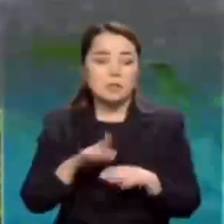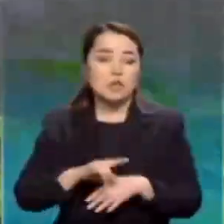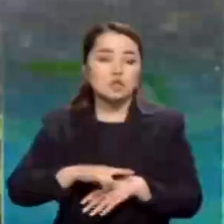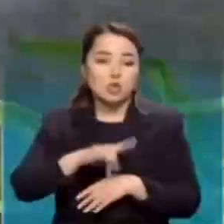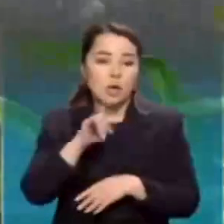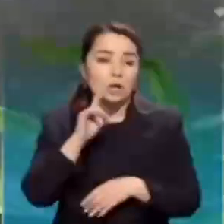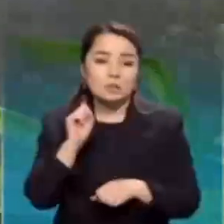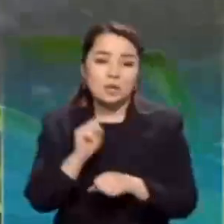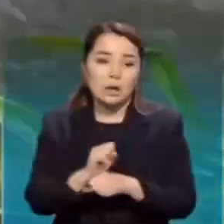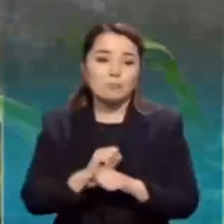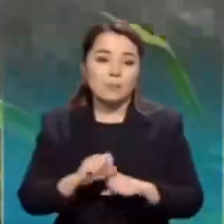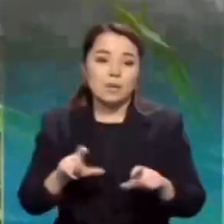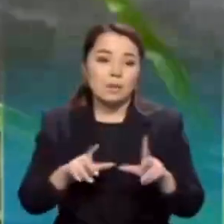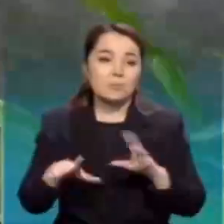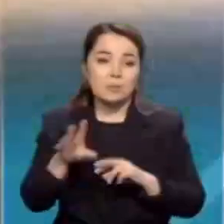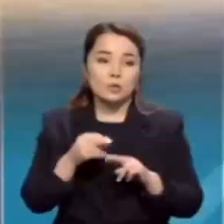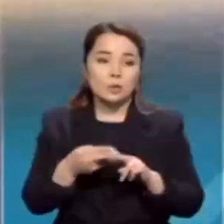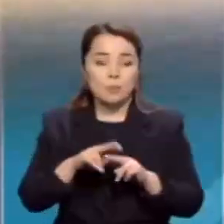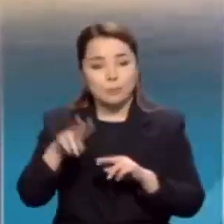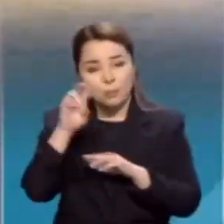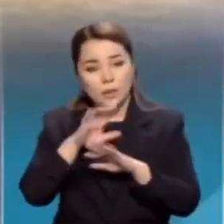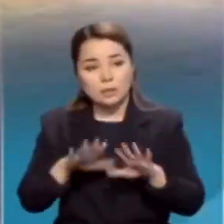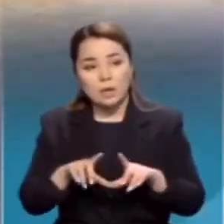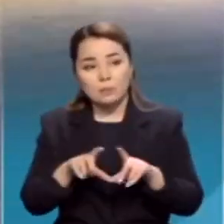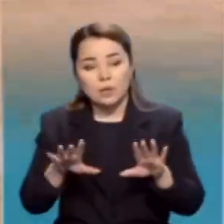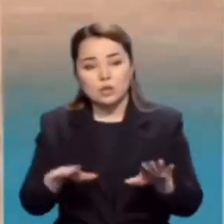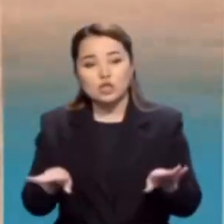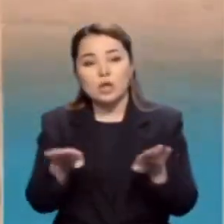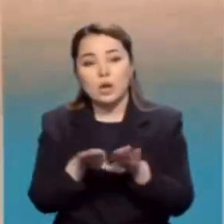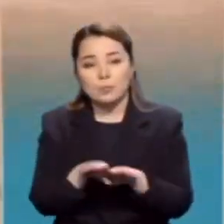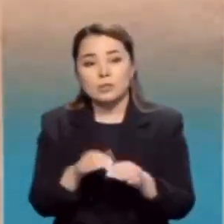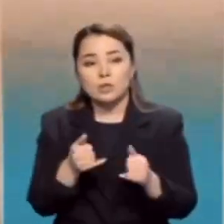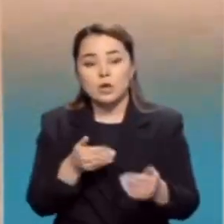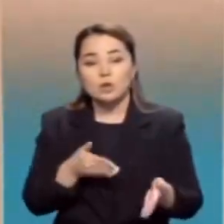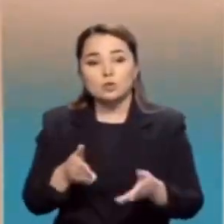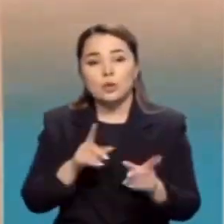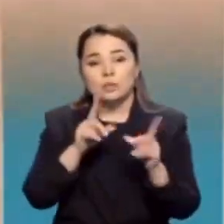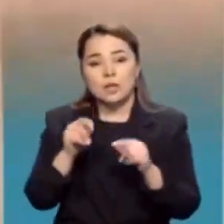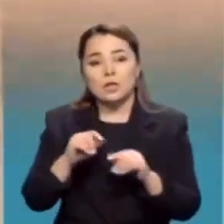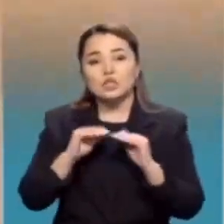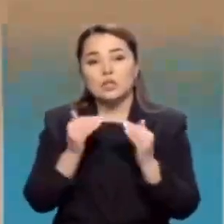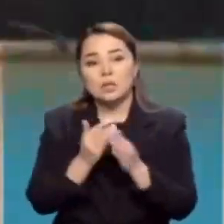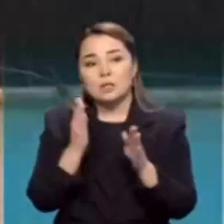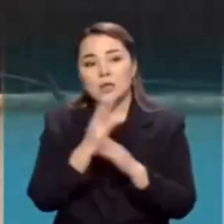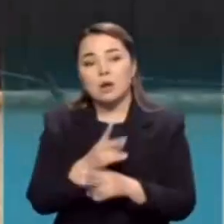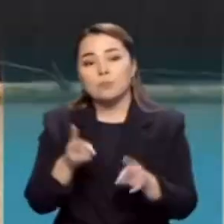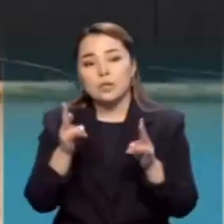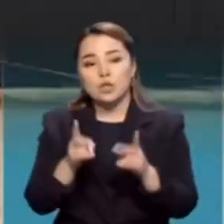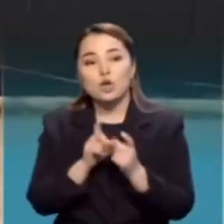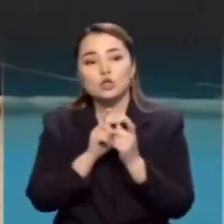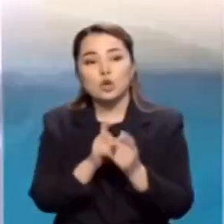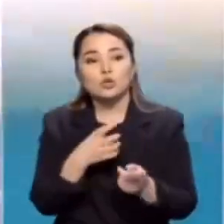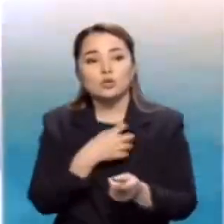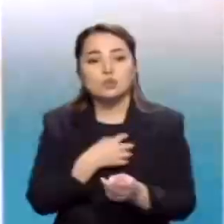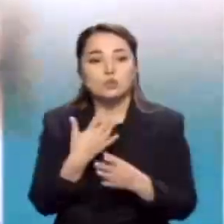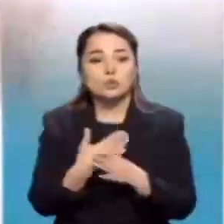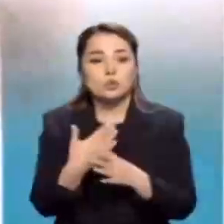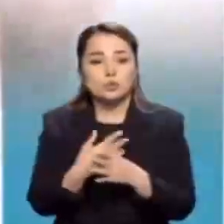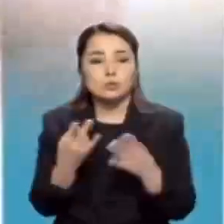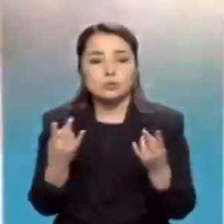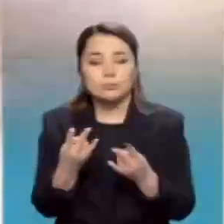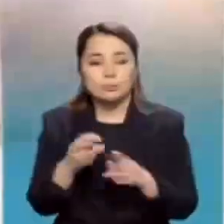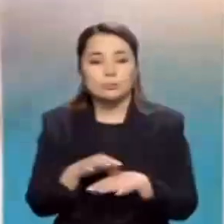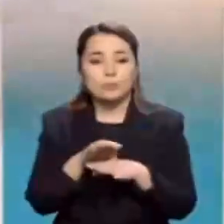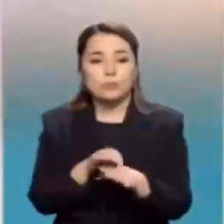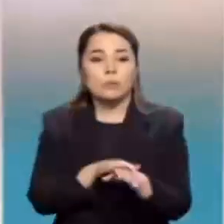тоқтады. Мектептер, жергілікті мемлекеттік мекемелер жабылды. Қозғалысты шектеу, табиғи апатпен күресу, мұқтаждарға көмек